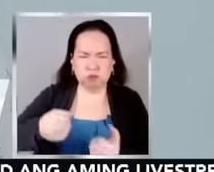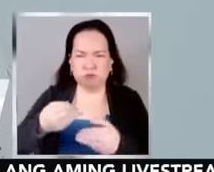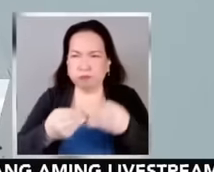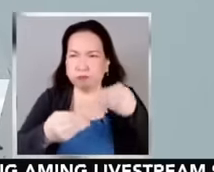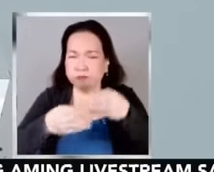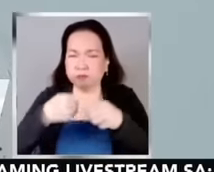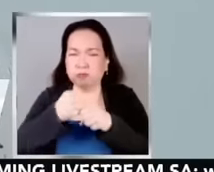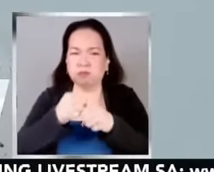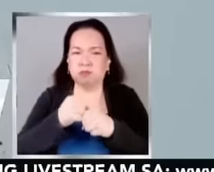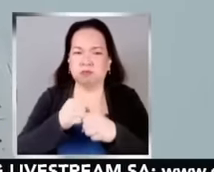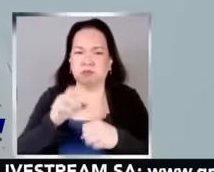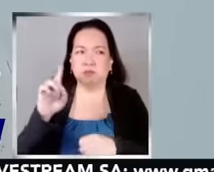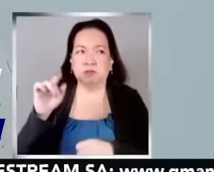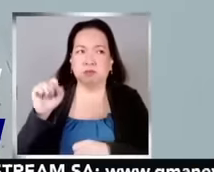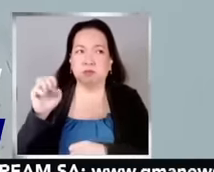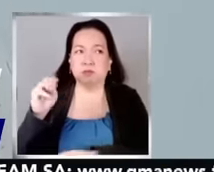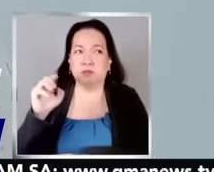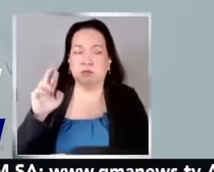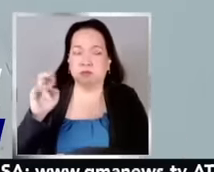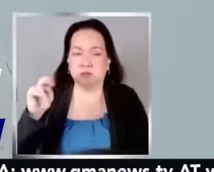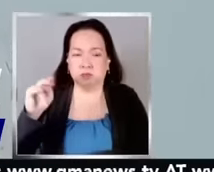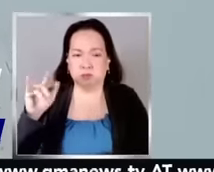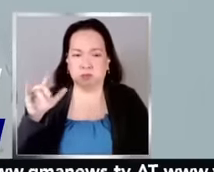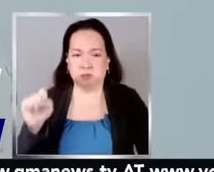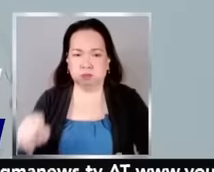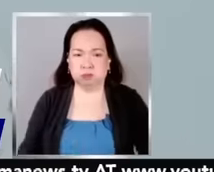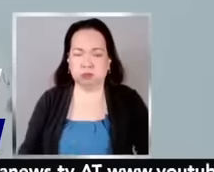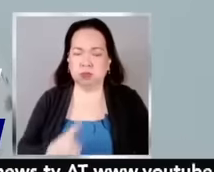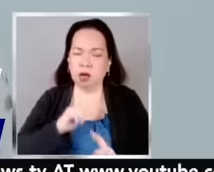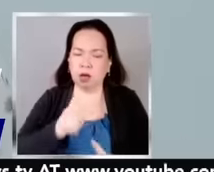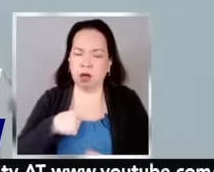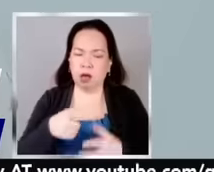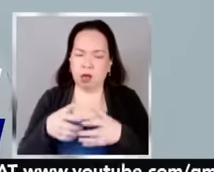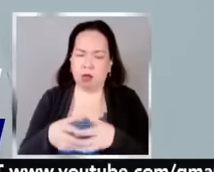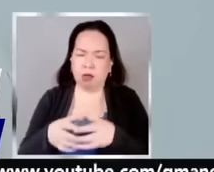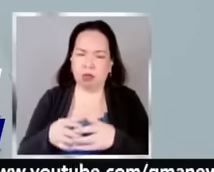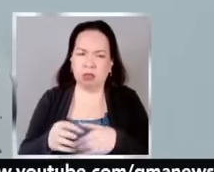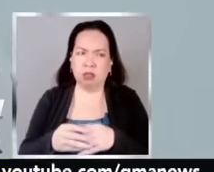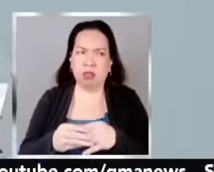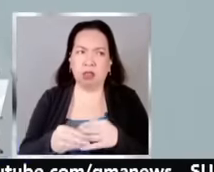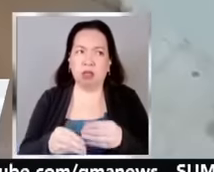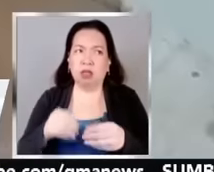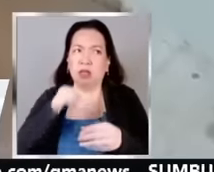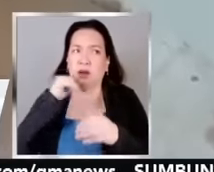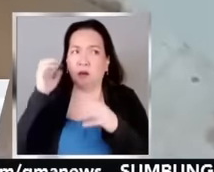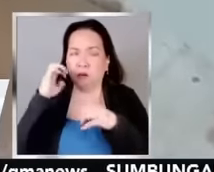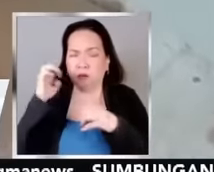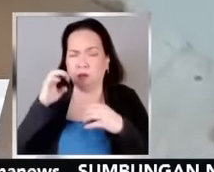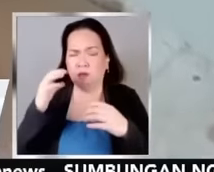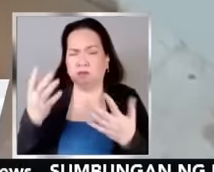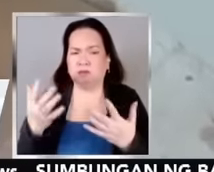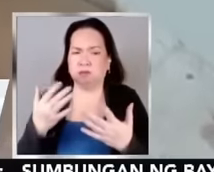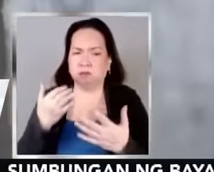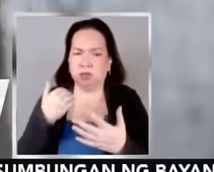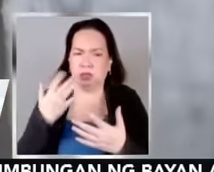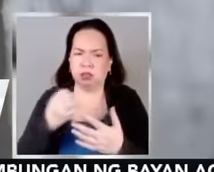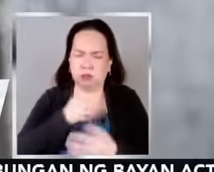kamay. Yung pagpatay mo sa kanya. Opo, pero hindi ko po in-expect na gano'n ang mangyayari po eh. Humihingi po ako ng